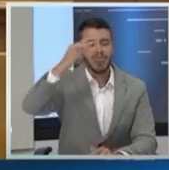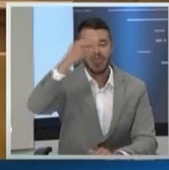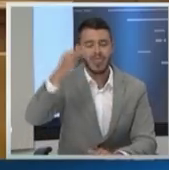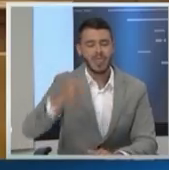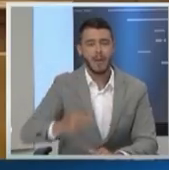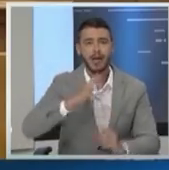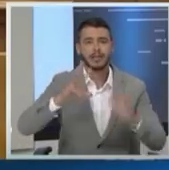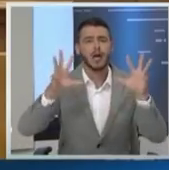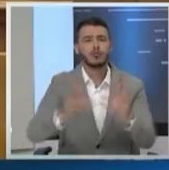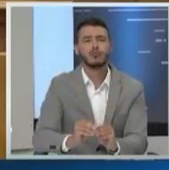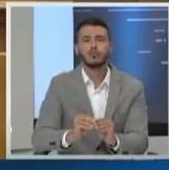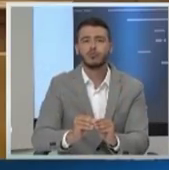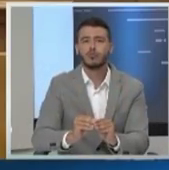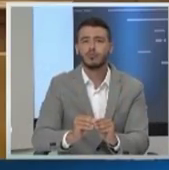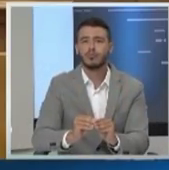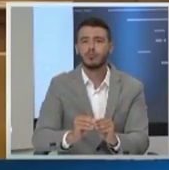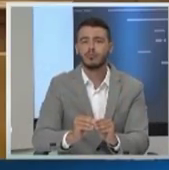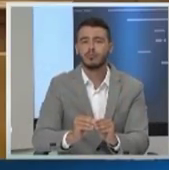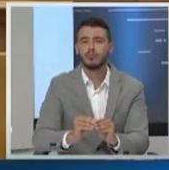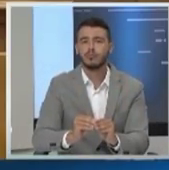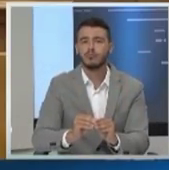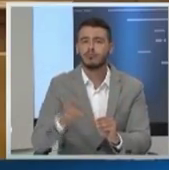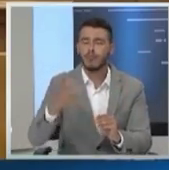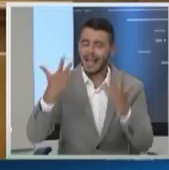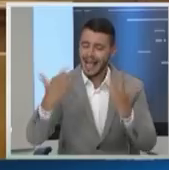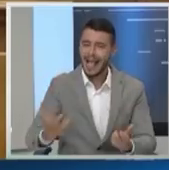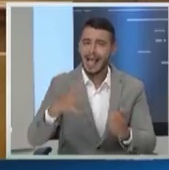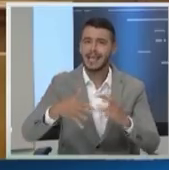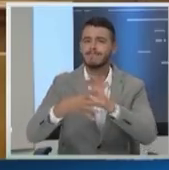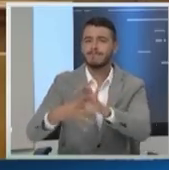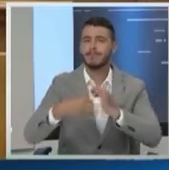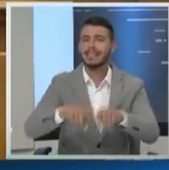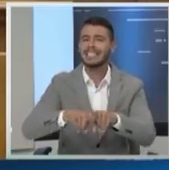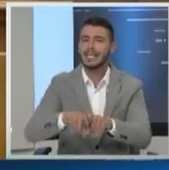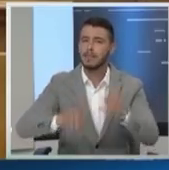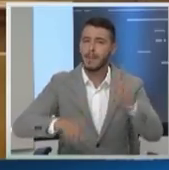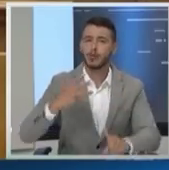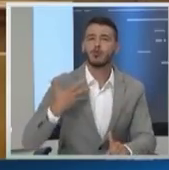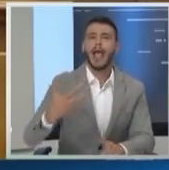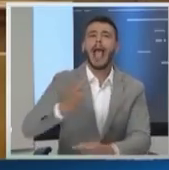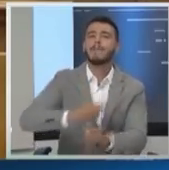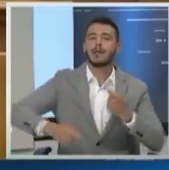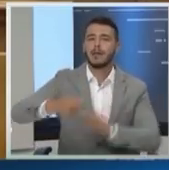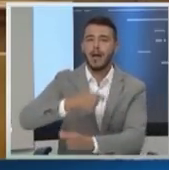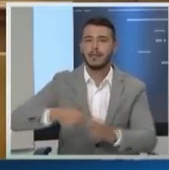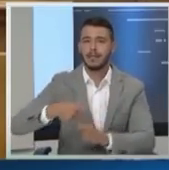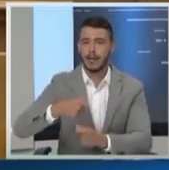αφορούν αποδεδειγμένες σχέσεις σας με επιχειρηματικά συμφέροντα και επιχειρηματίες,